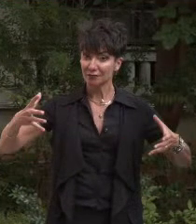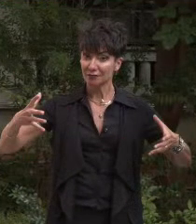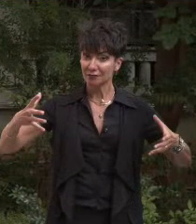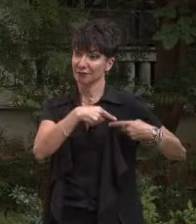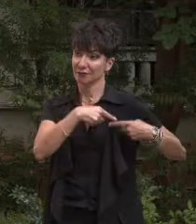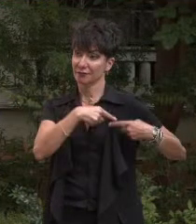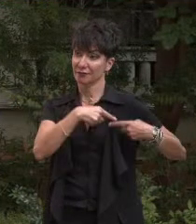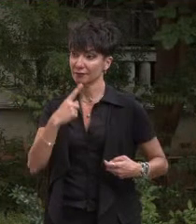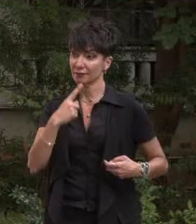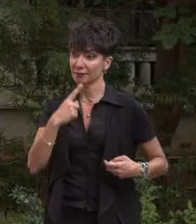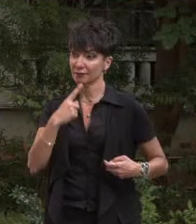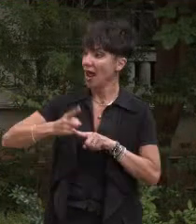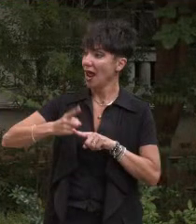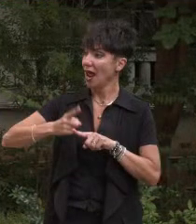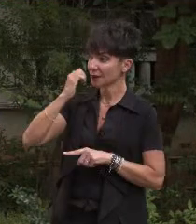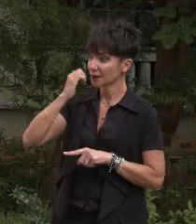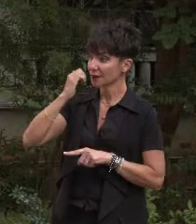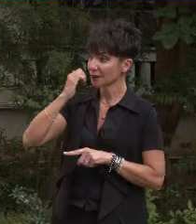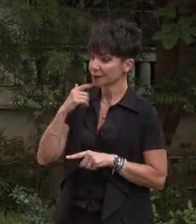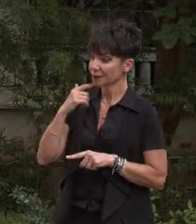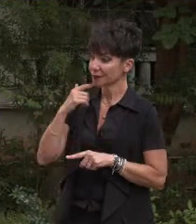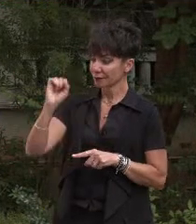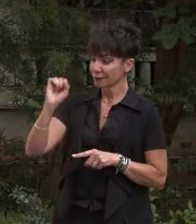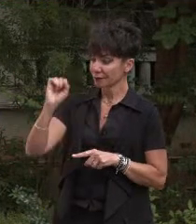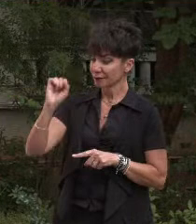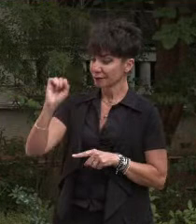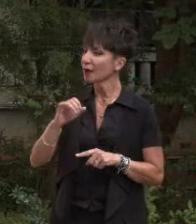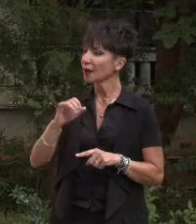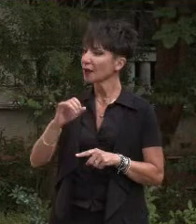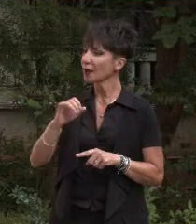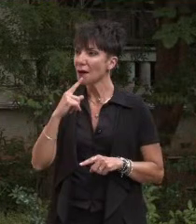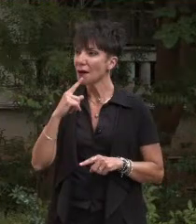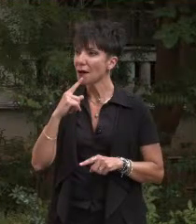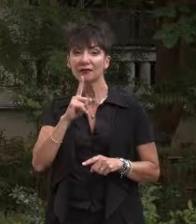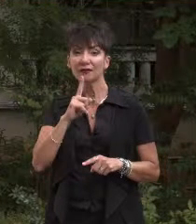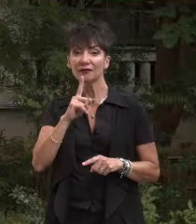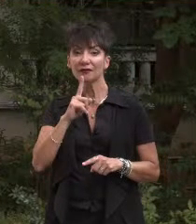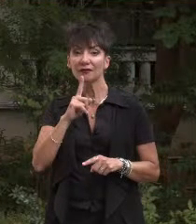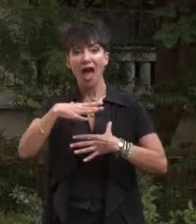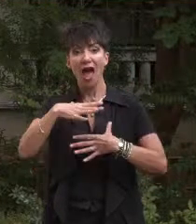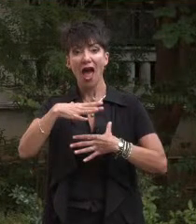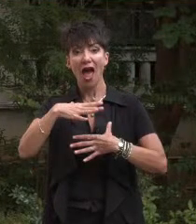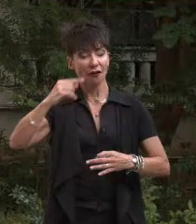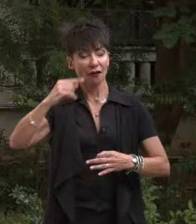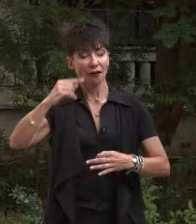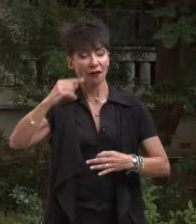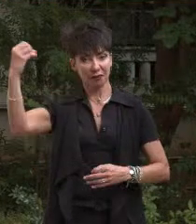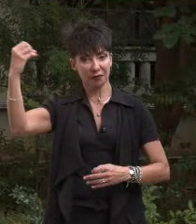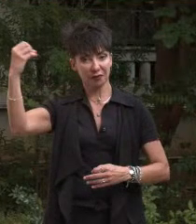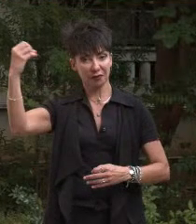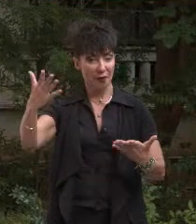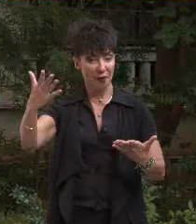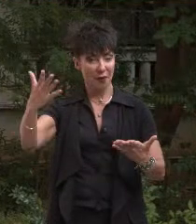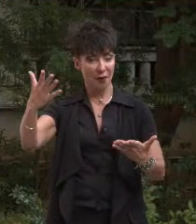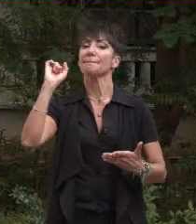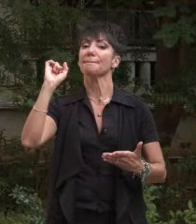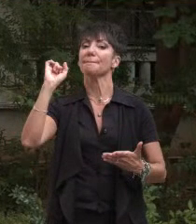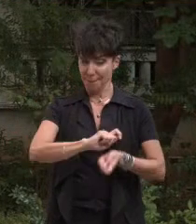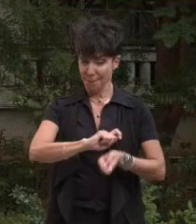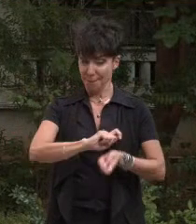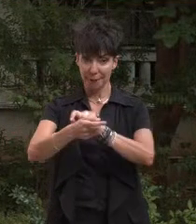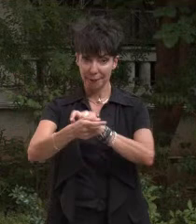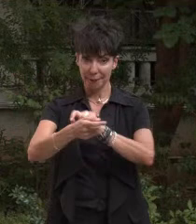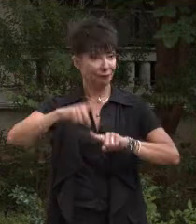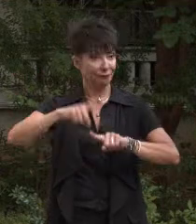of the Hellenic Red Cross, this incredible family, as you represent these values. Πρόκειται λοιπόν για αξίες